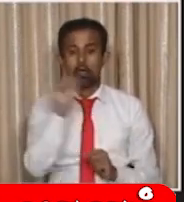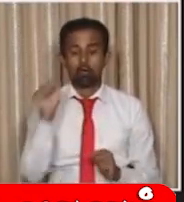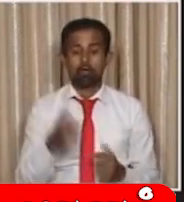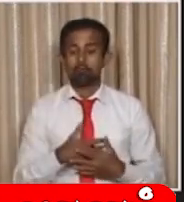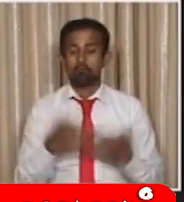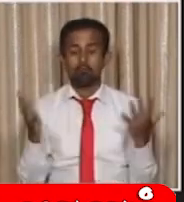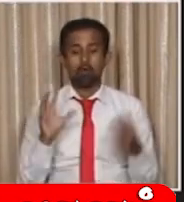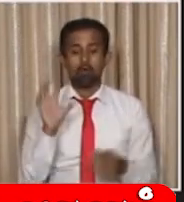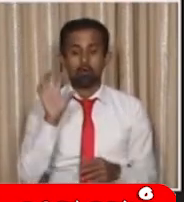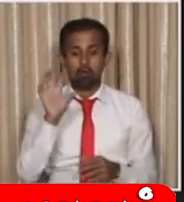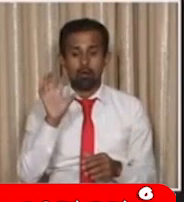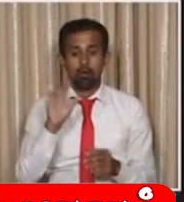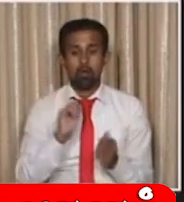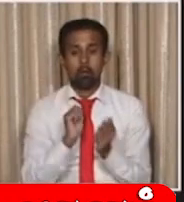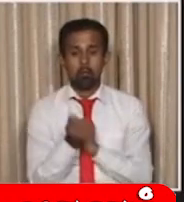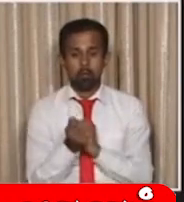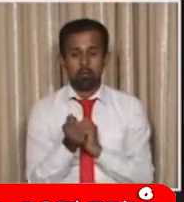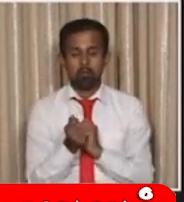மாறுவதற்கு